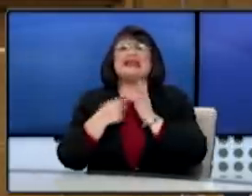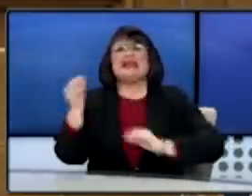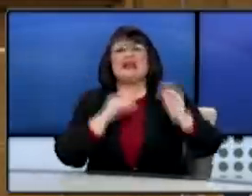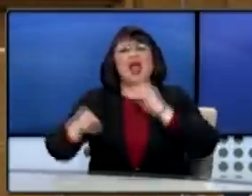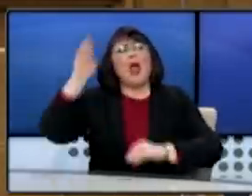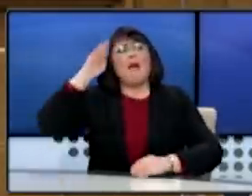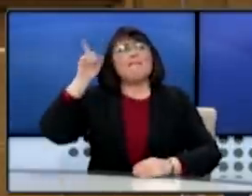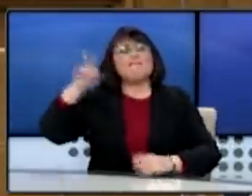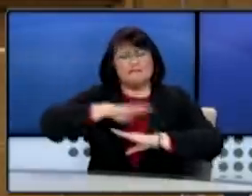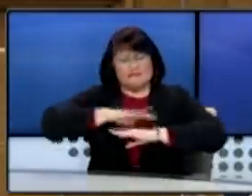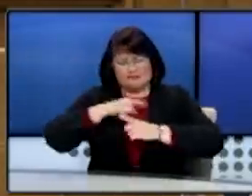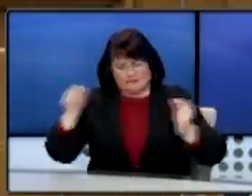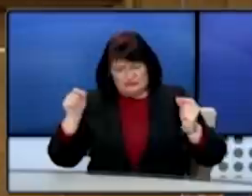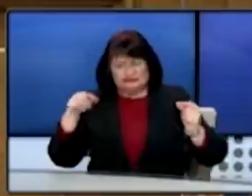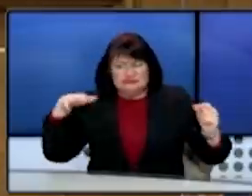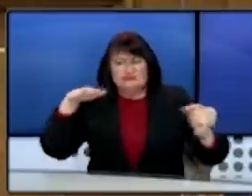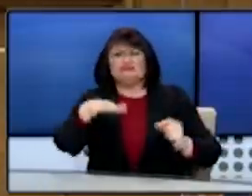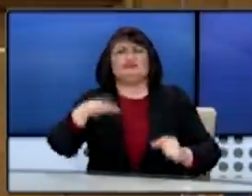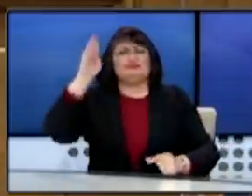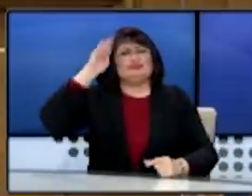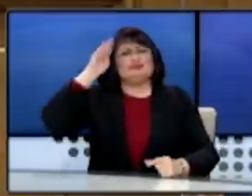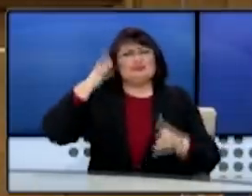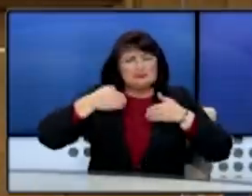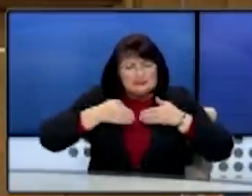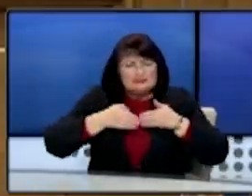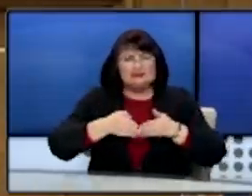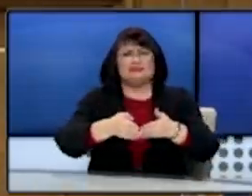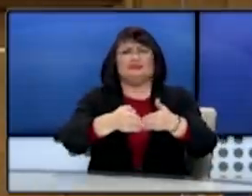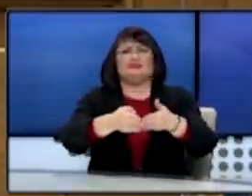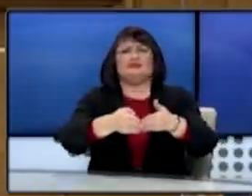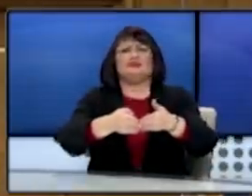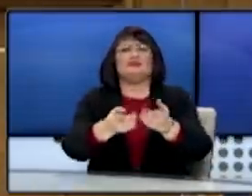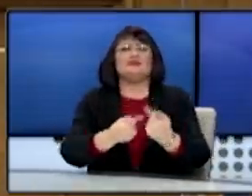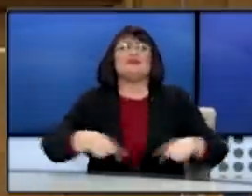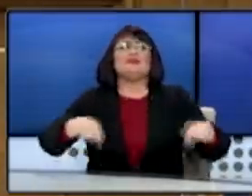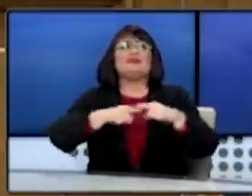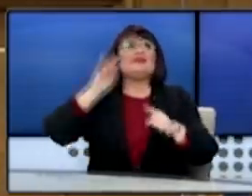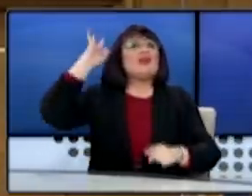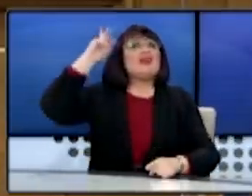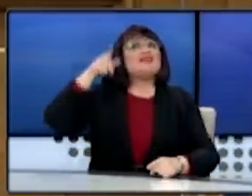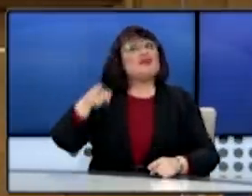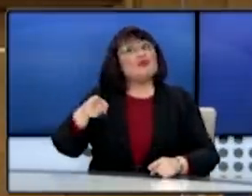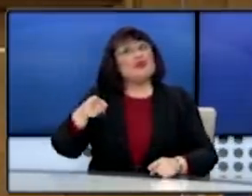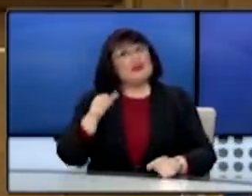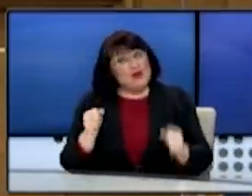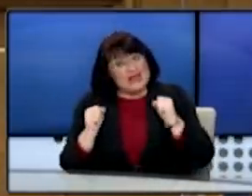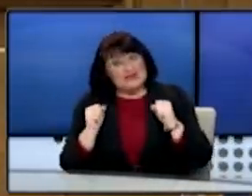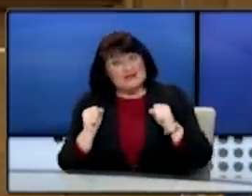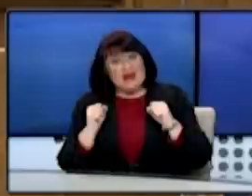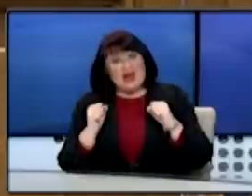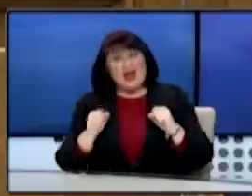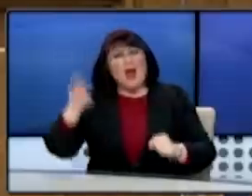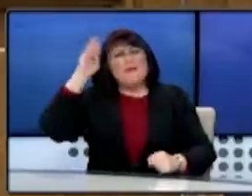των Αμερικάνων και του ΝΑΤΟ που μετακινήθηκαν από το αμερικάνικο πλοίο που έδεσε στο λιμάνι της Αλεξανδρούπολης?